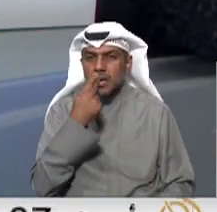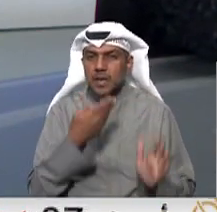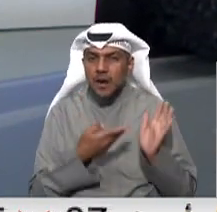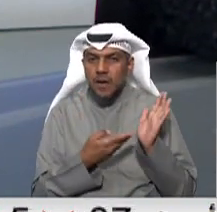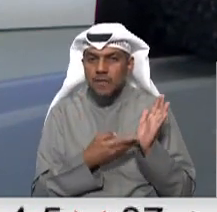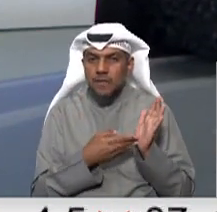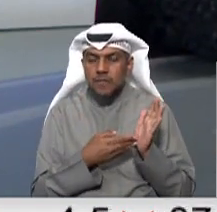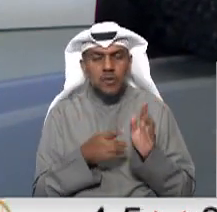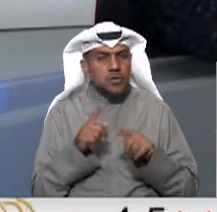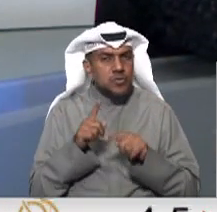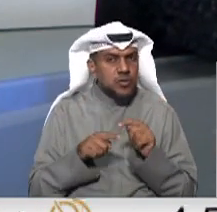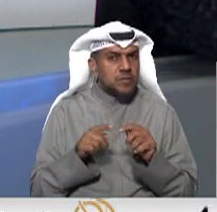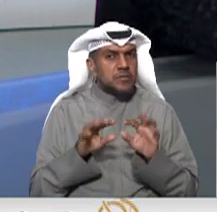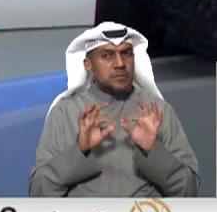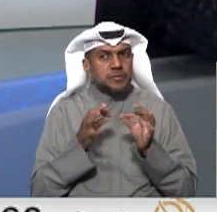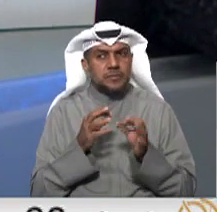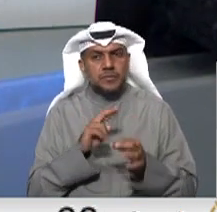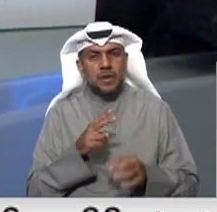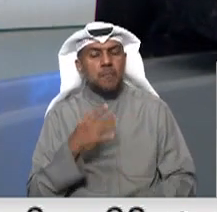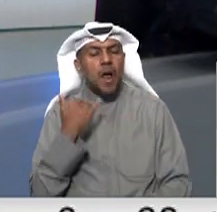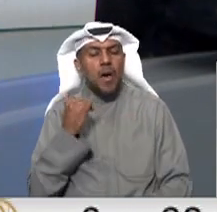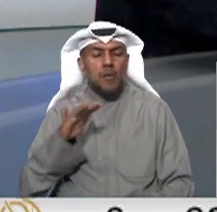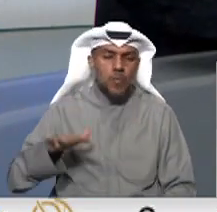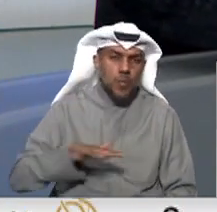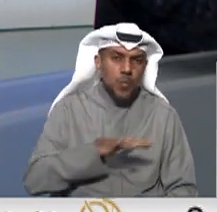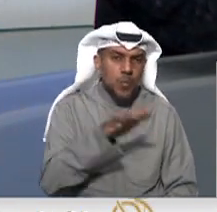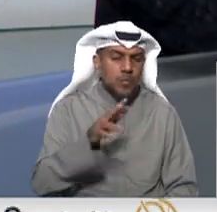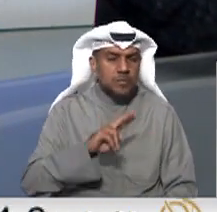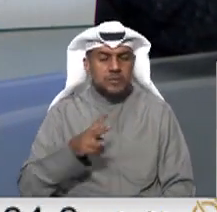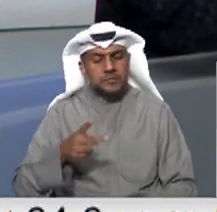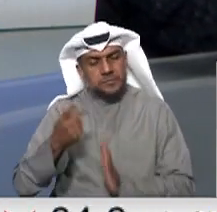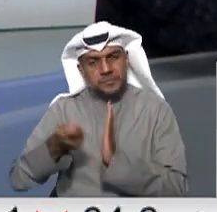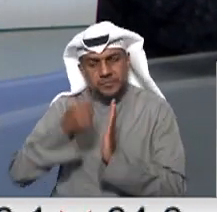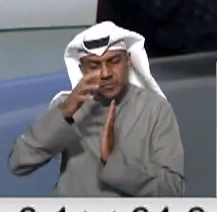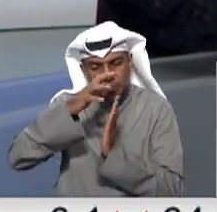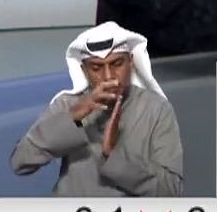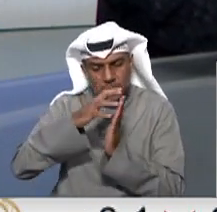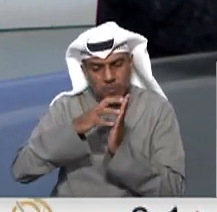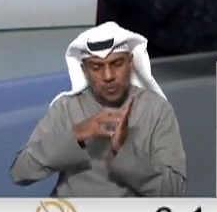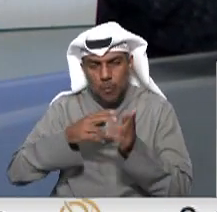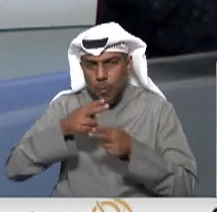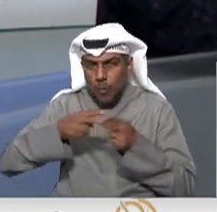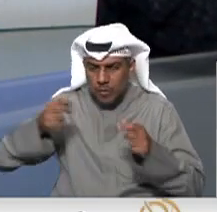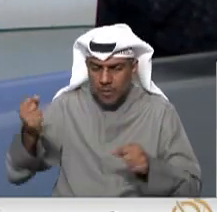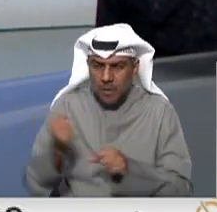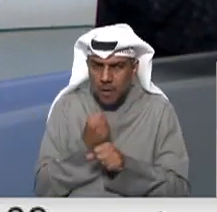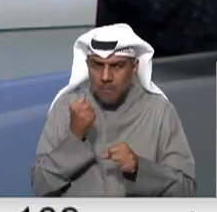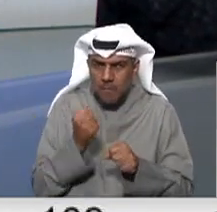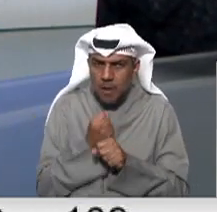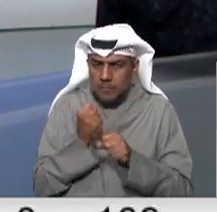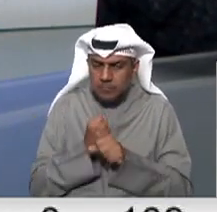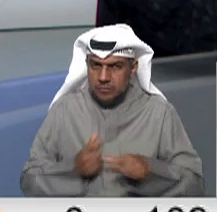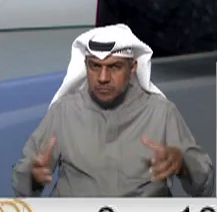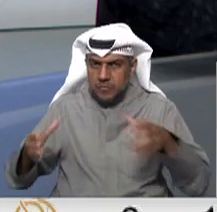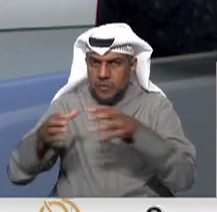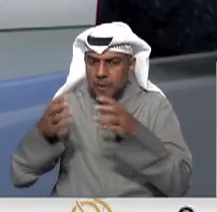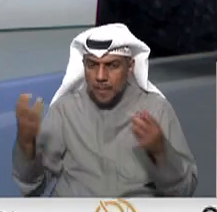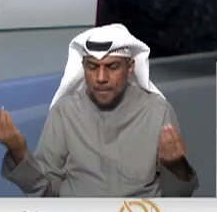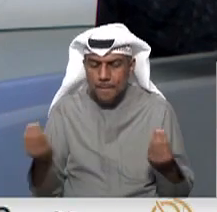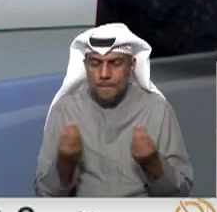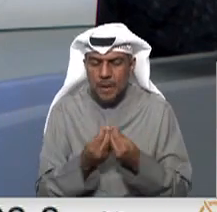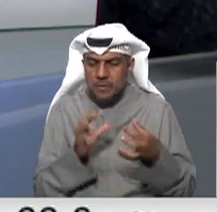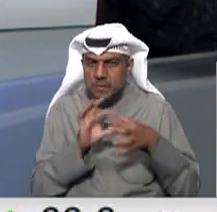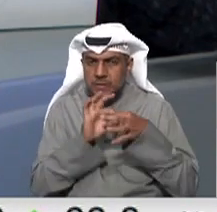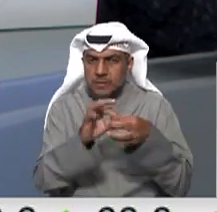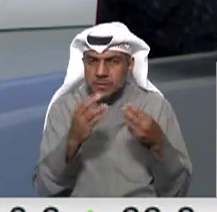بالتغيرات الديموغرافية لسكان الوطن العربي، والذي أعده فريق عمل كويتي من المجلس بالتعاون مع فريق